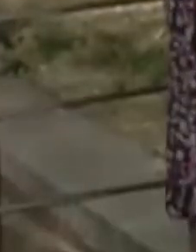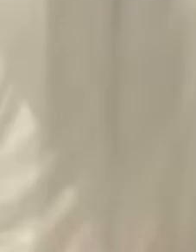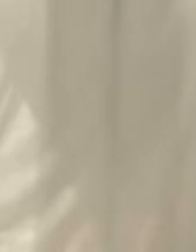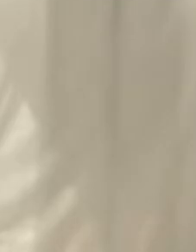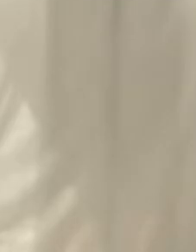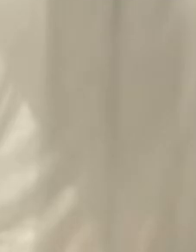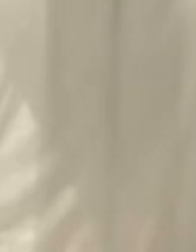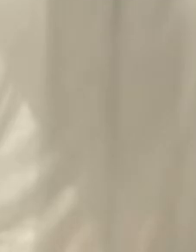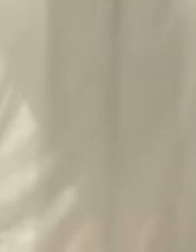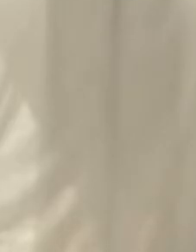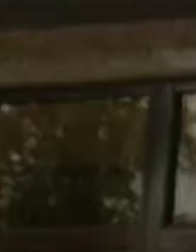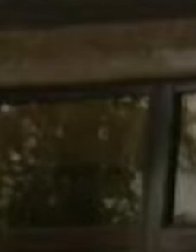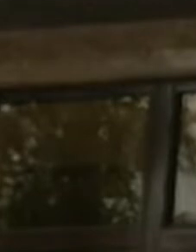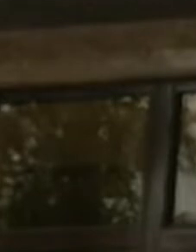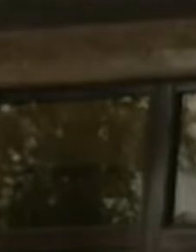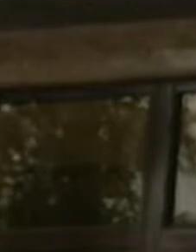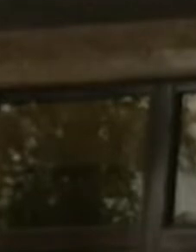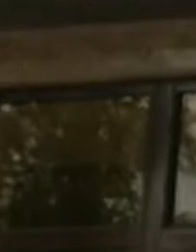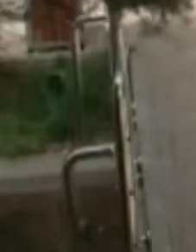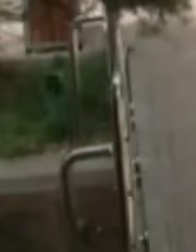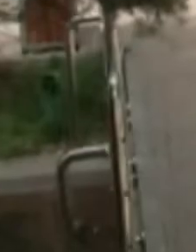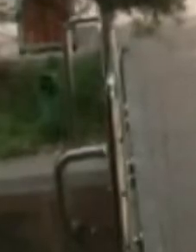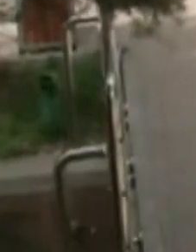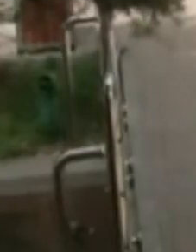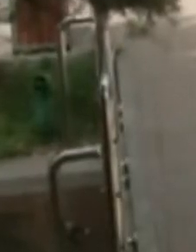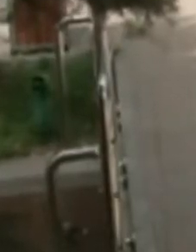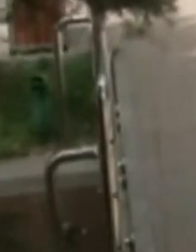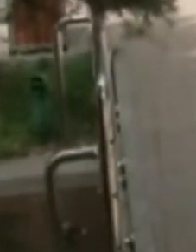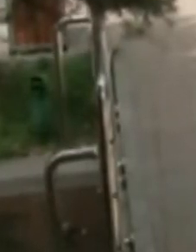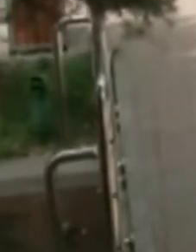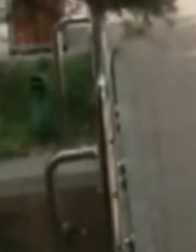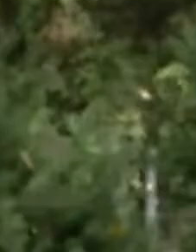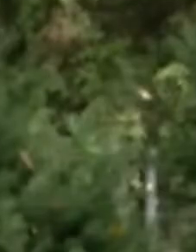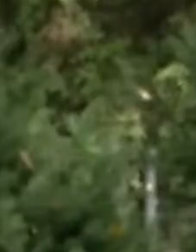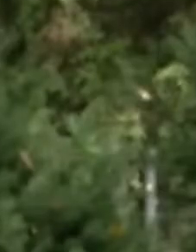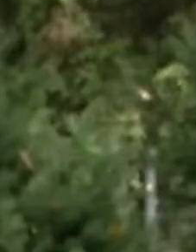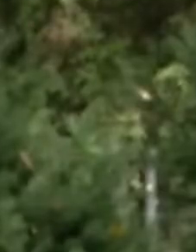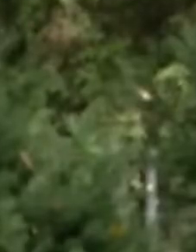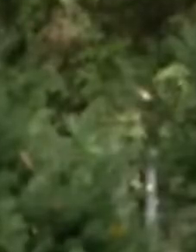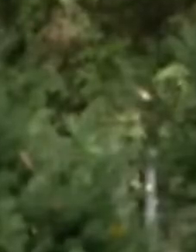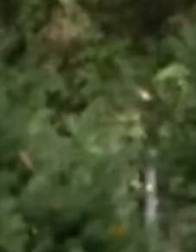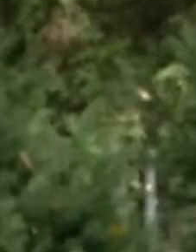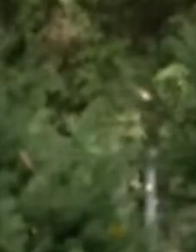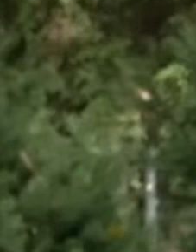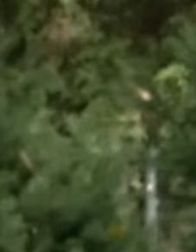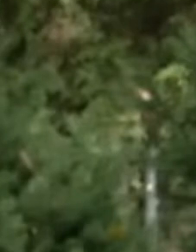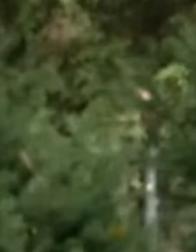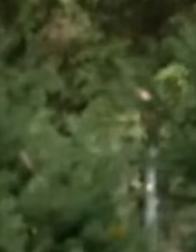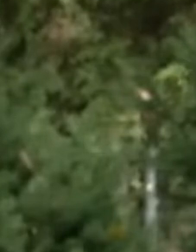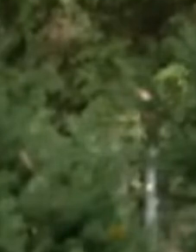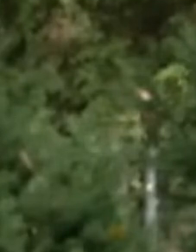Чемпионы без грантов. Порядка 600 юных атлетов не смогли поступить на бюджет в Академию спорта Алматы. Все подробности расскажу